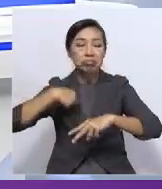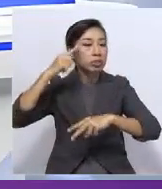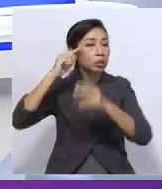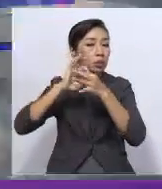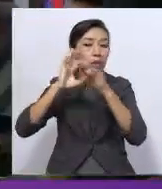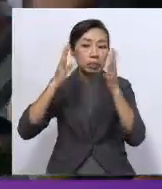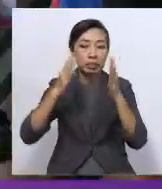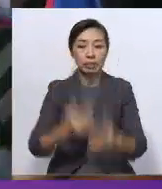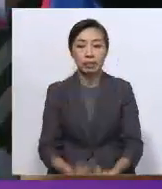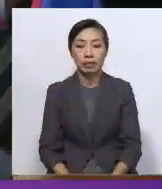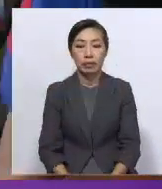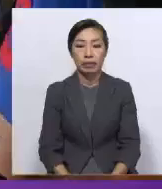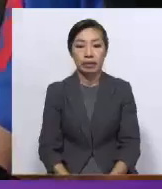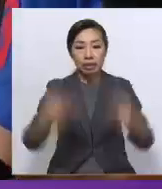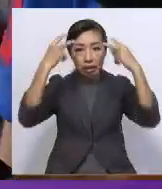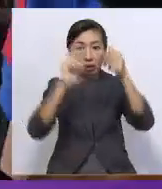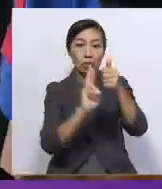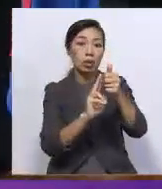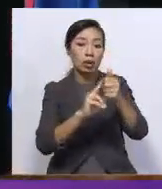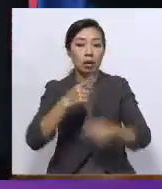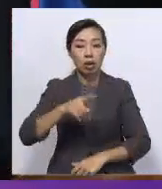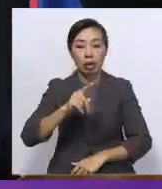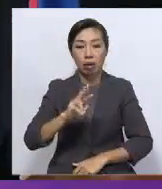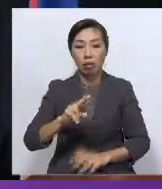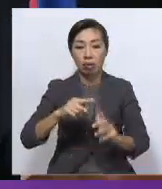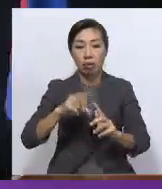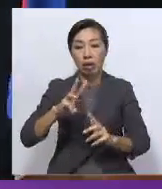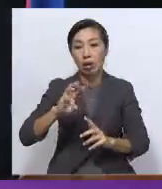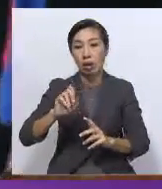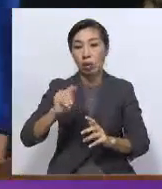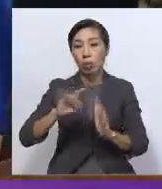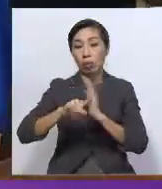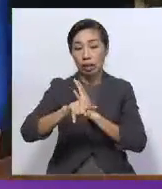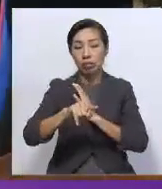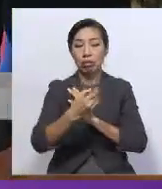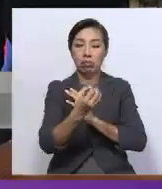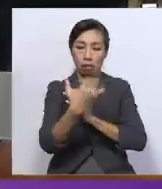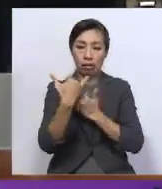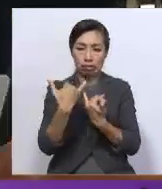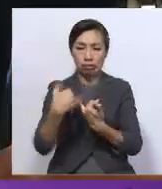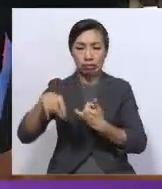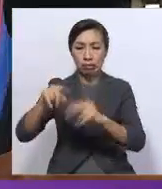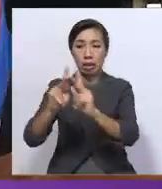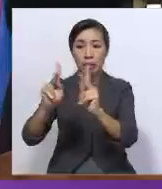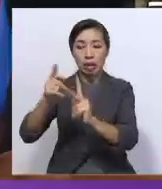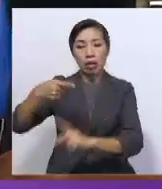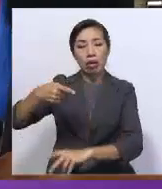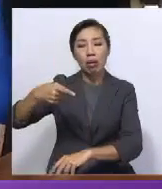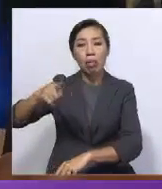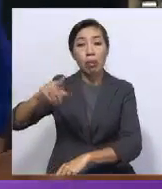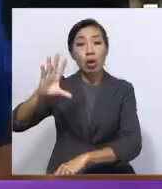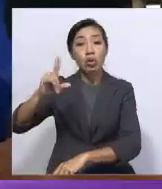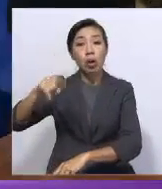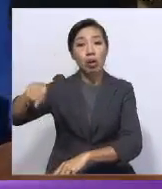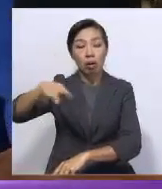ค่ะโดยพลเอกประวิตรวงษ์สุวรรณรองนายกรัฐมนตรีกล่าวถึงกรณีที่คณะกรรมการป้องกันและปราบปรามการทุ